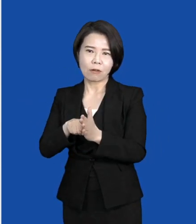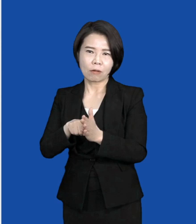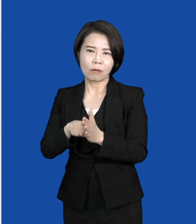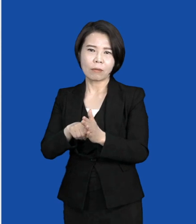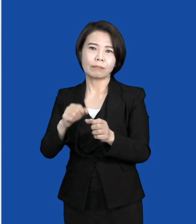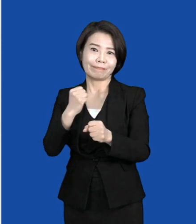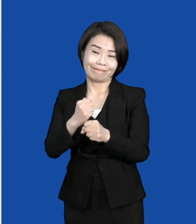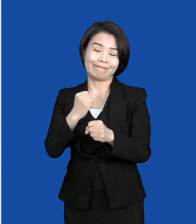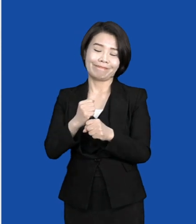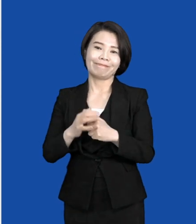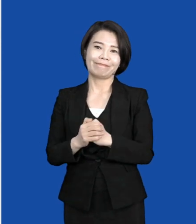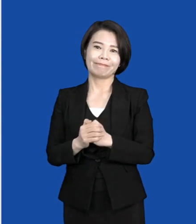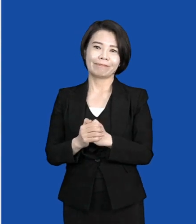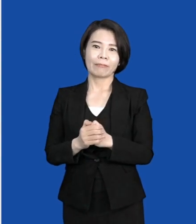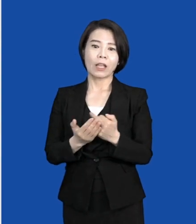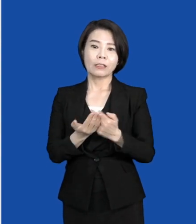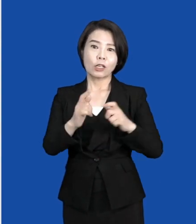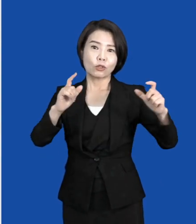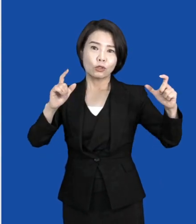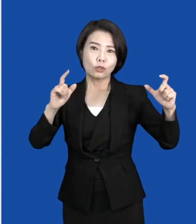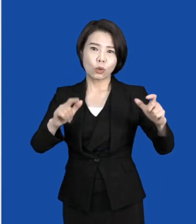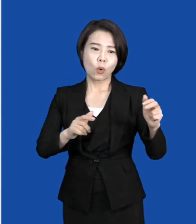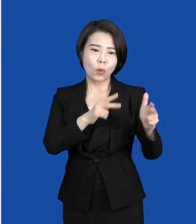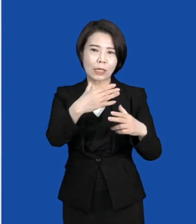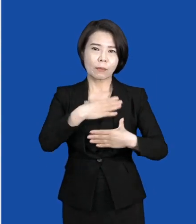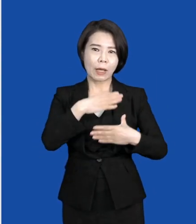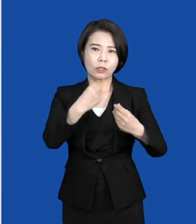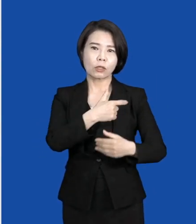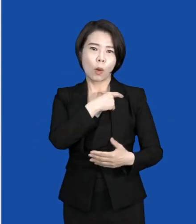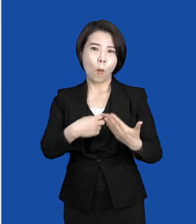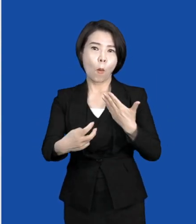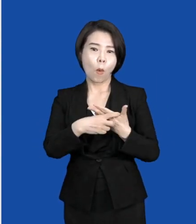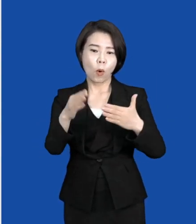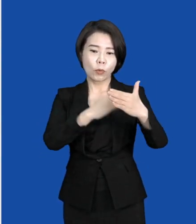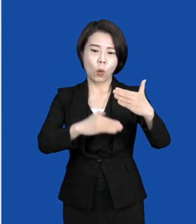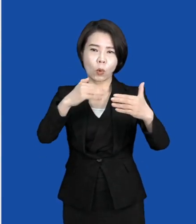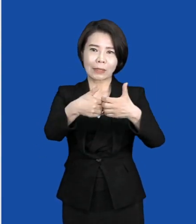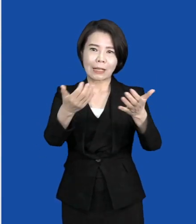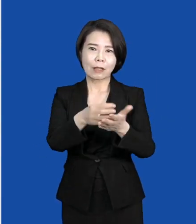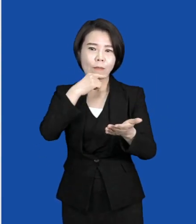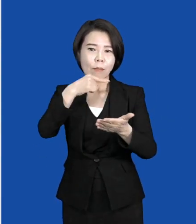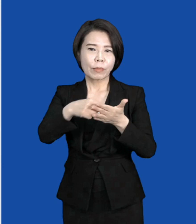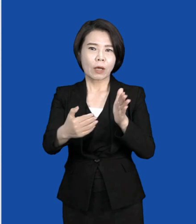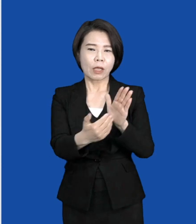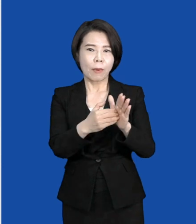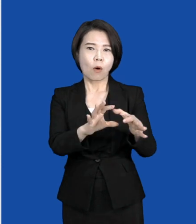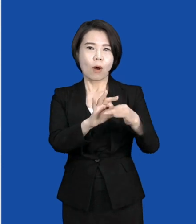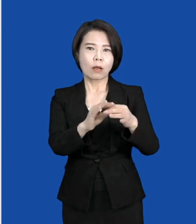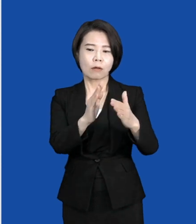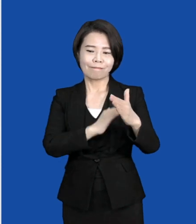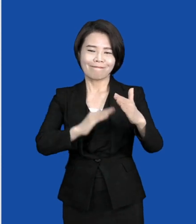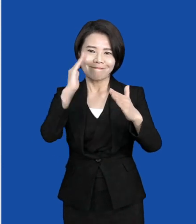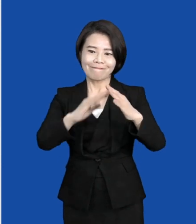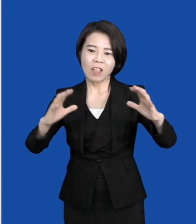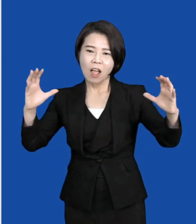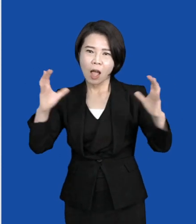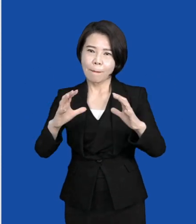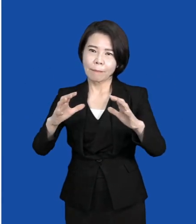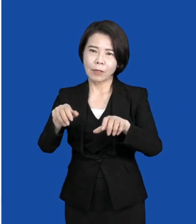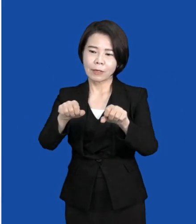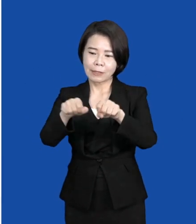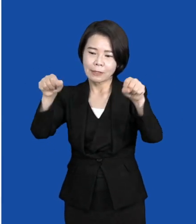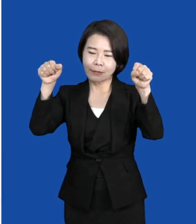차원에서 이뤄지는데요. 제주도는 산업안전보건공단의 산재예방관련기관 협업 시스템을